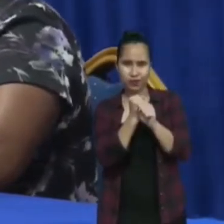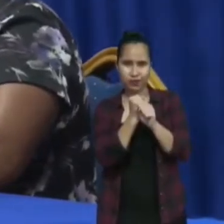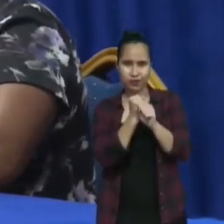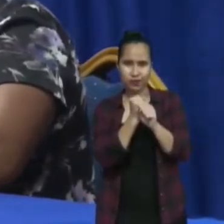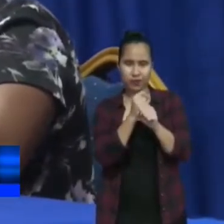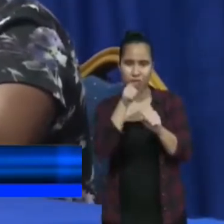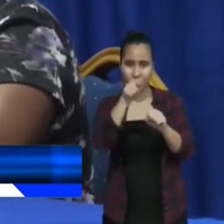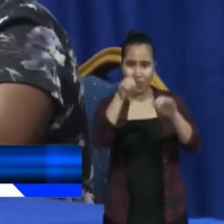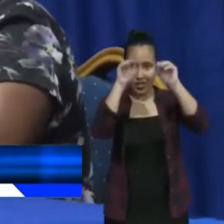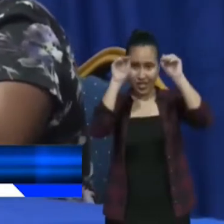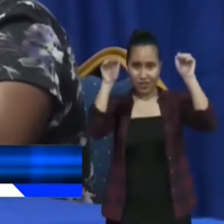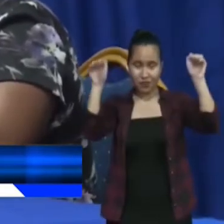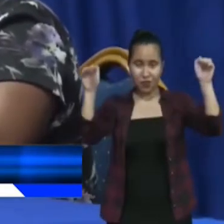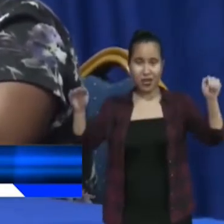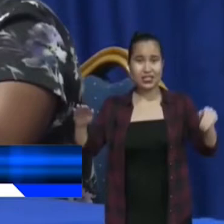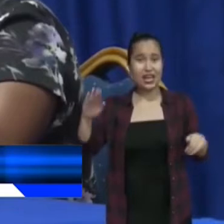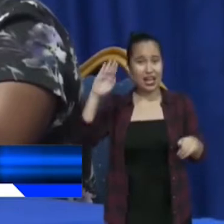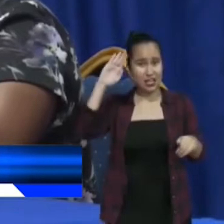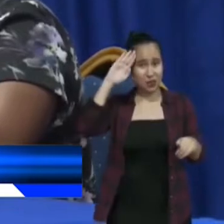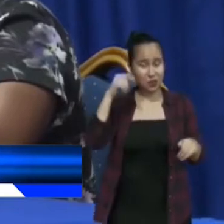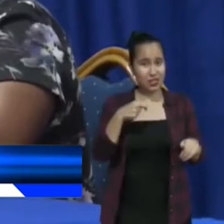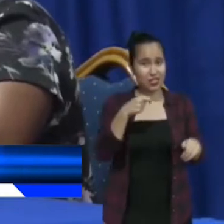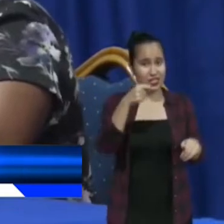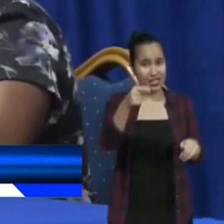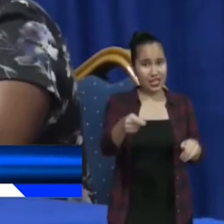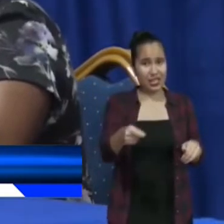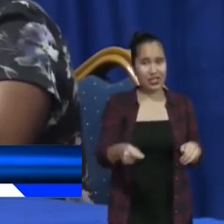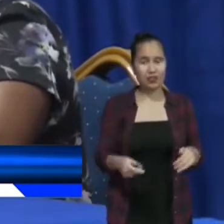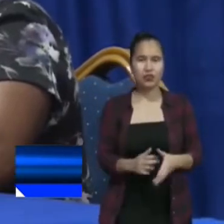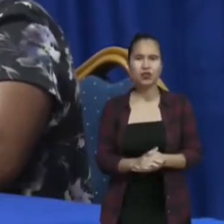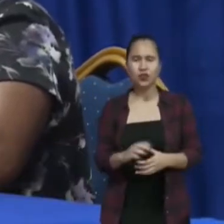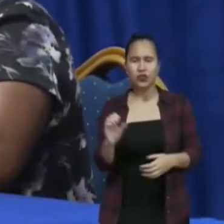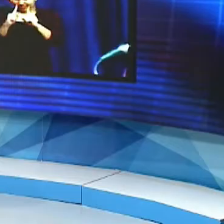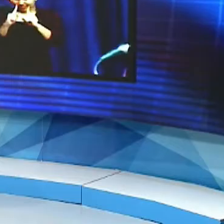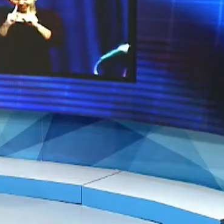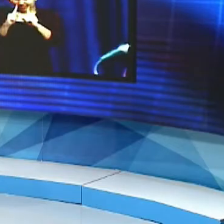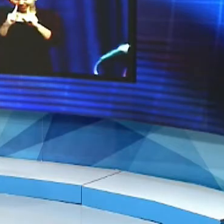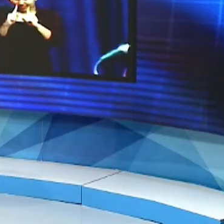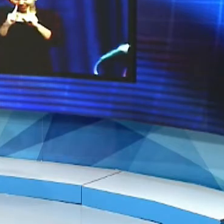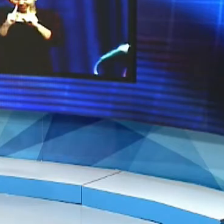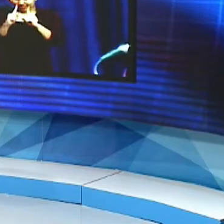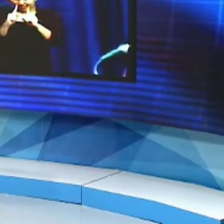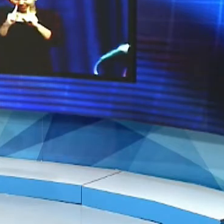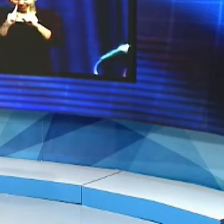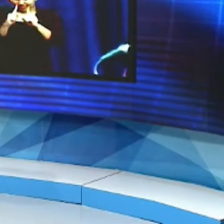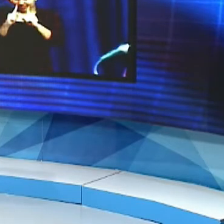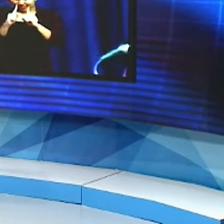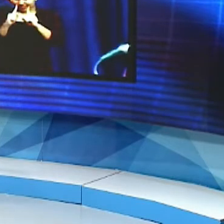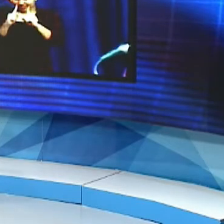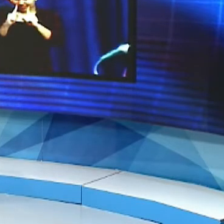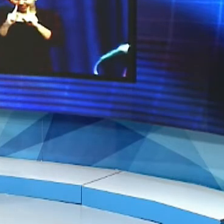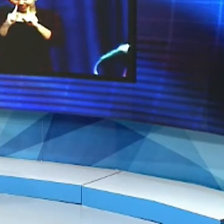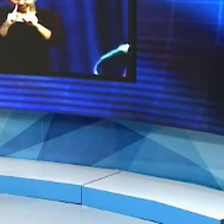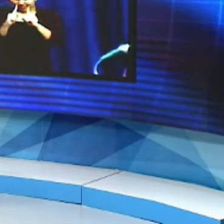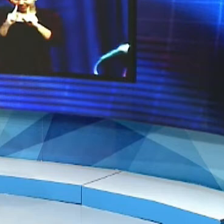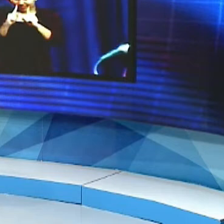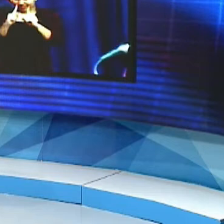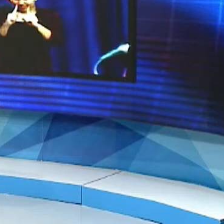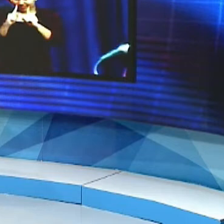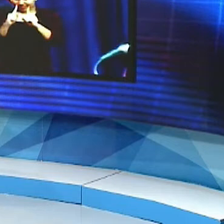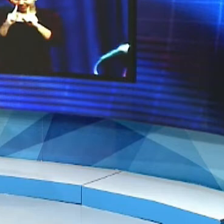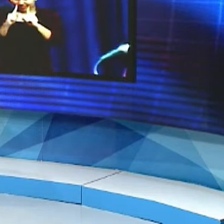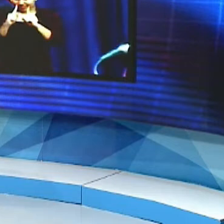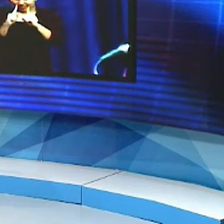informatie gaat naar de politie gaan, dus het gaat niet zo zijn dat u niet op straat kan gaan. Feira benadrukt dat ondernemers die zaken in